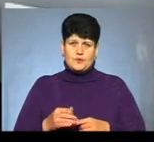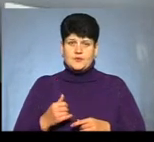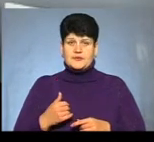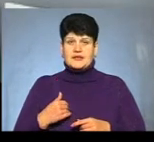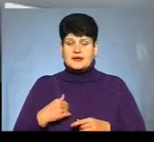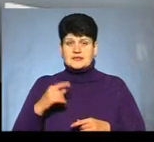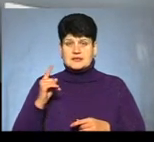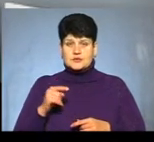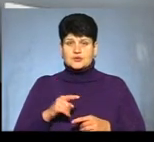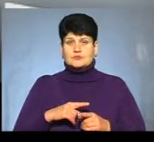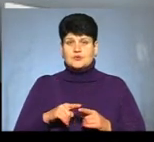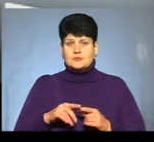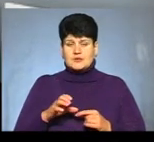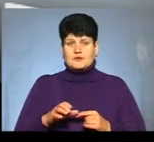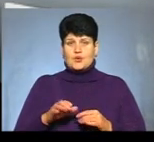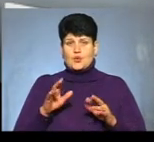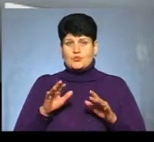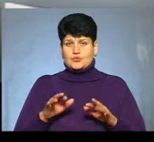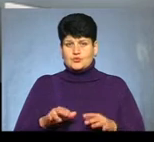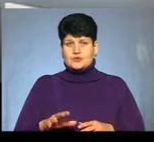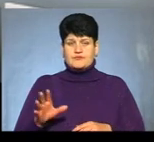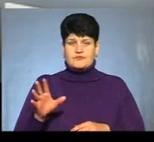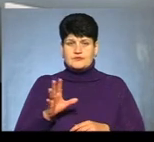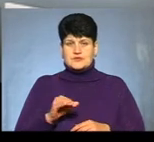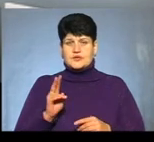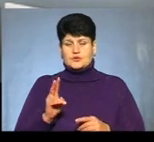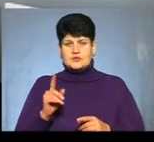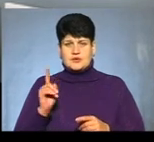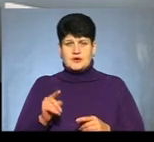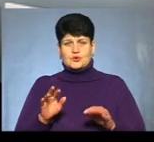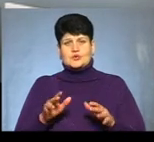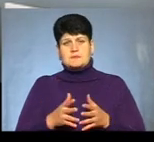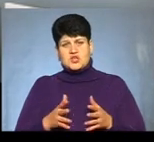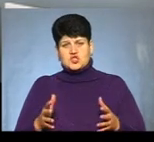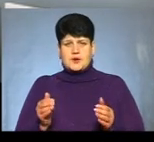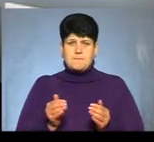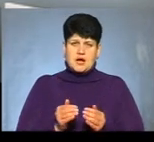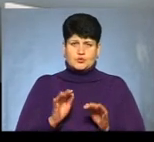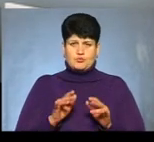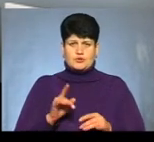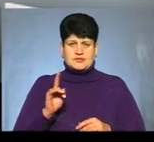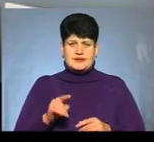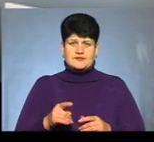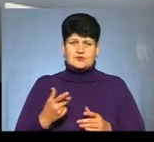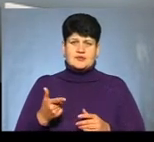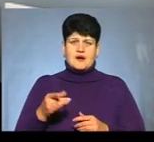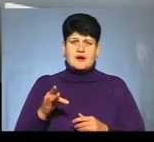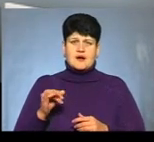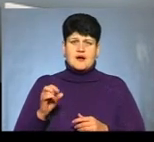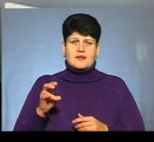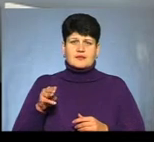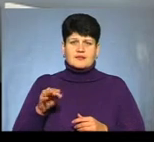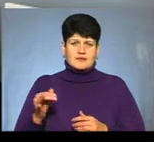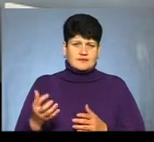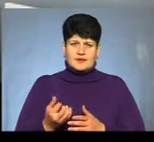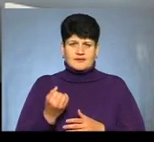Як оцінюєте такі слова? Я знаю, що є мобільність, знання комп'ютера. Ну, володіє комп'ютером, сьогодні володіє хтось більше, хтось менше. Чи там ще знати гранди,